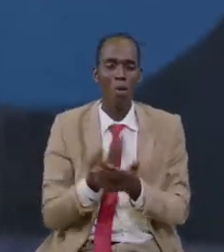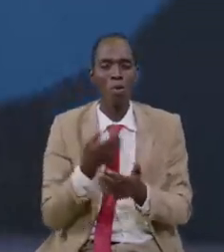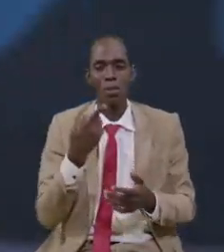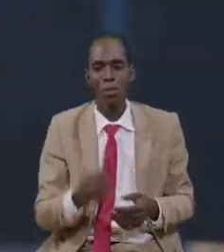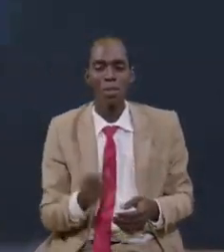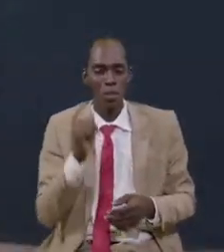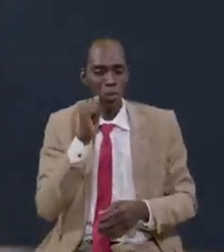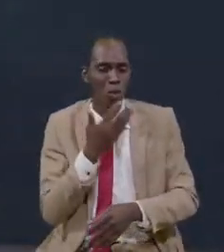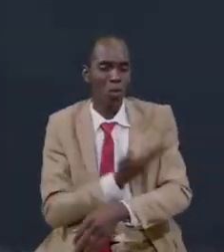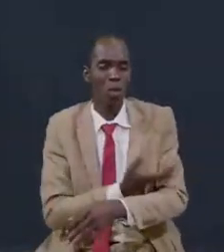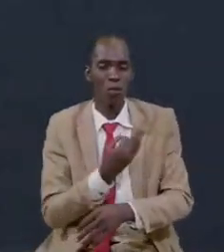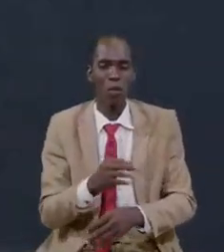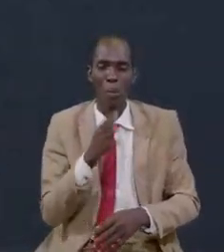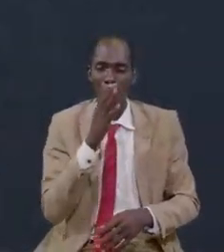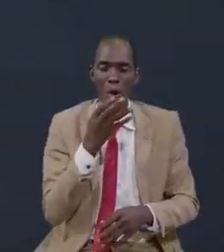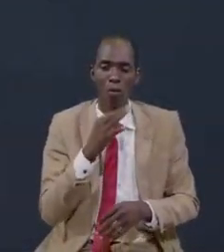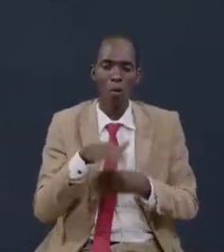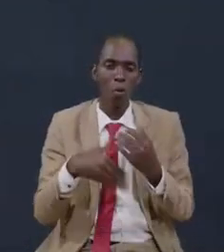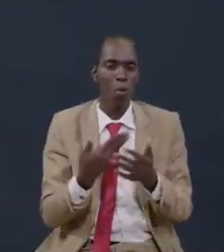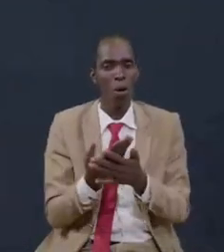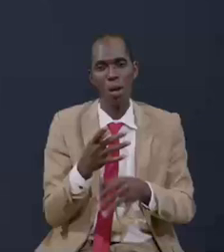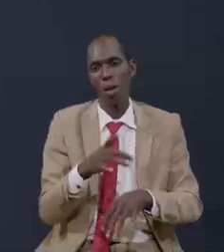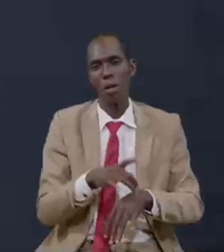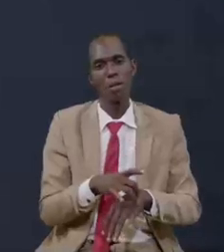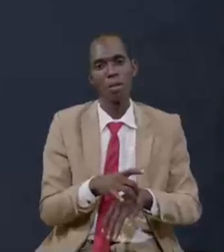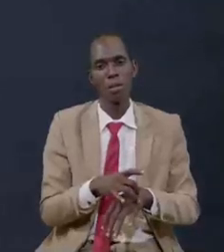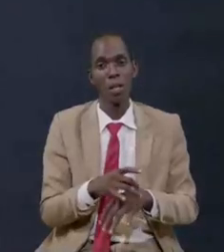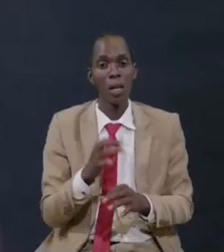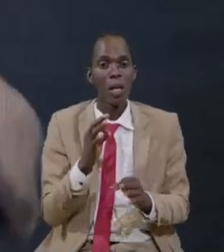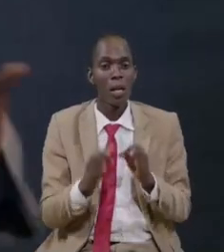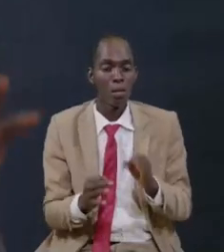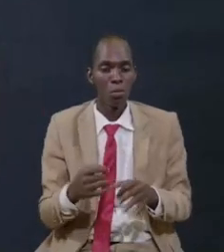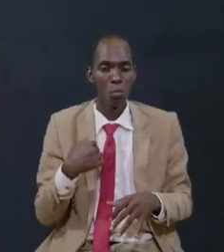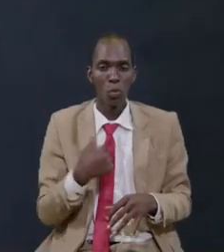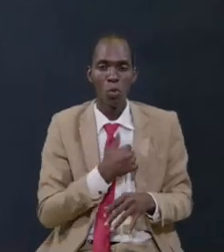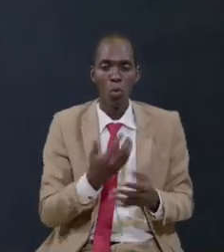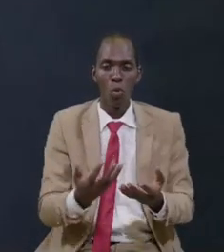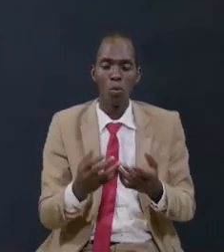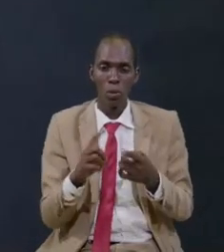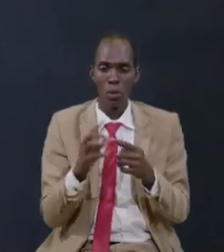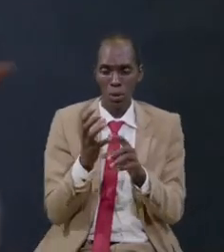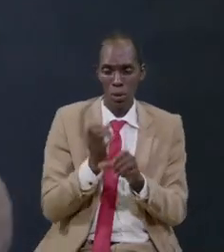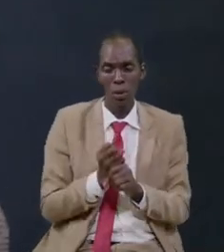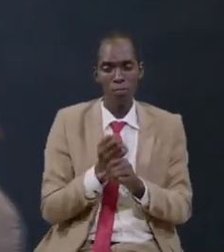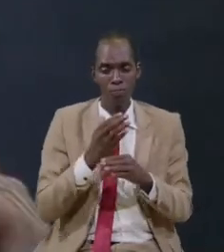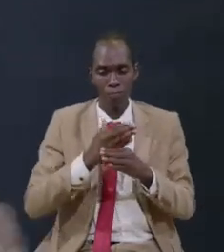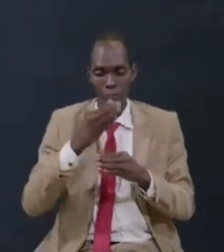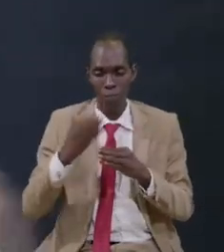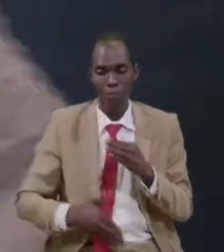l'humanité en son temps. Alors, si nous voulons avoir la rédemption